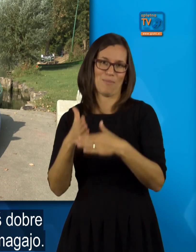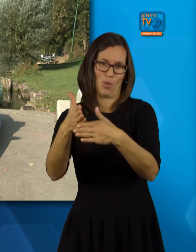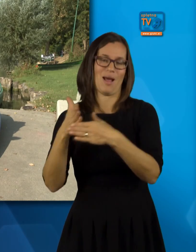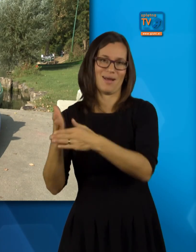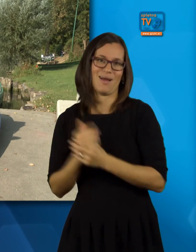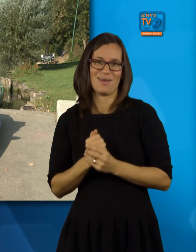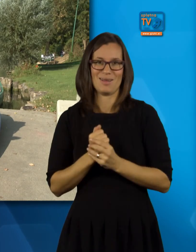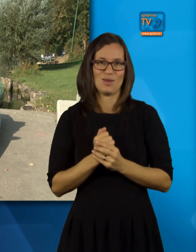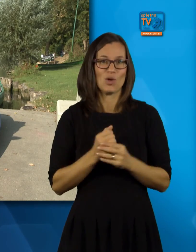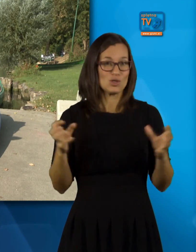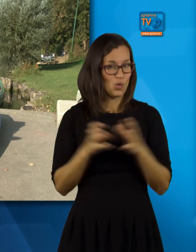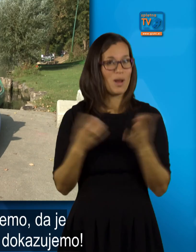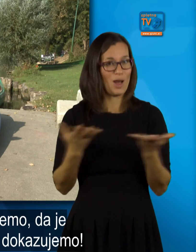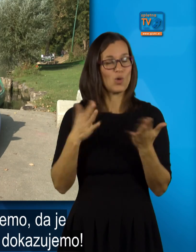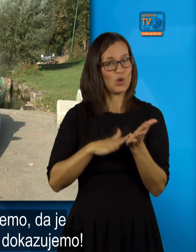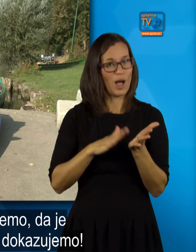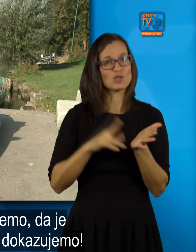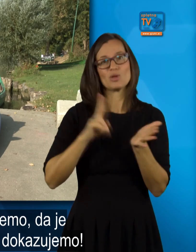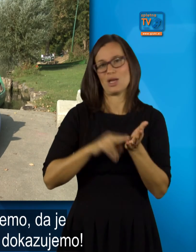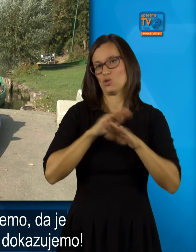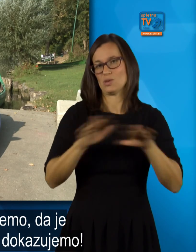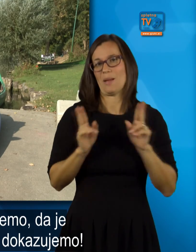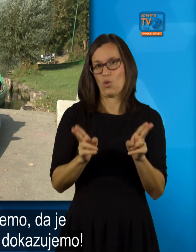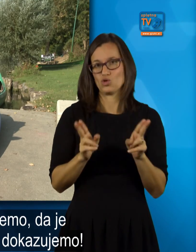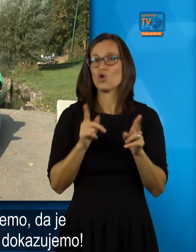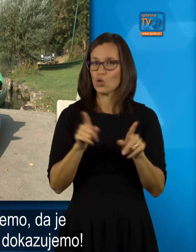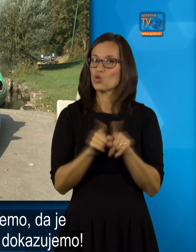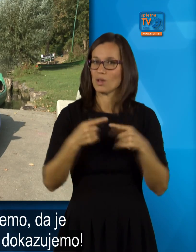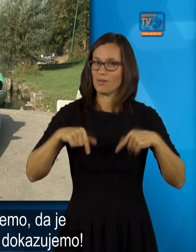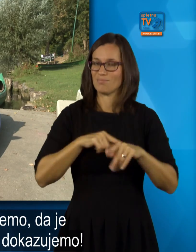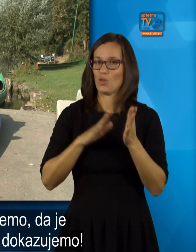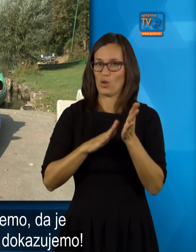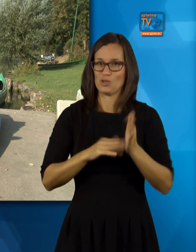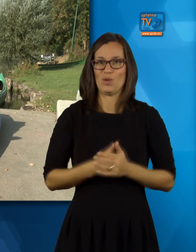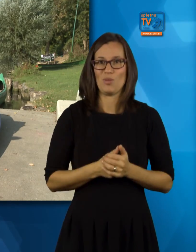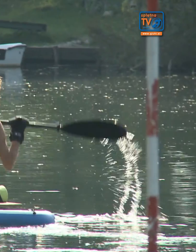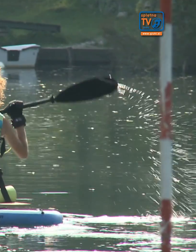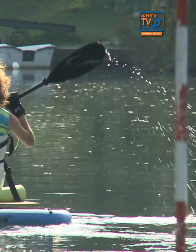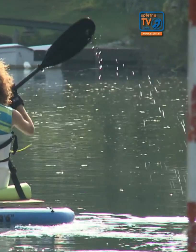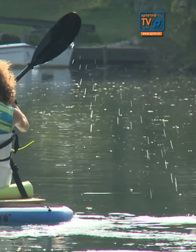pomagajo. No? Da skupaj lahko dokažemo, da je res vse možno in to tudi dokazujemo.